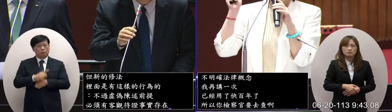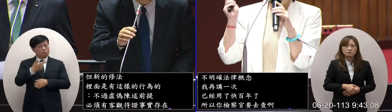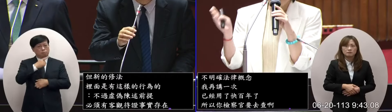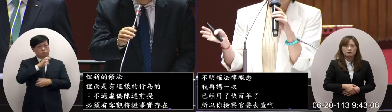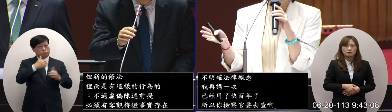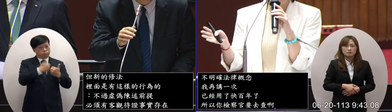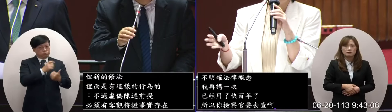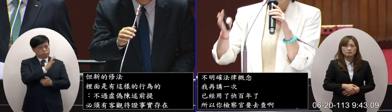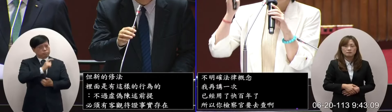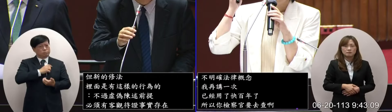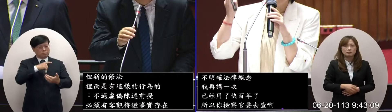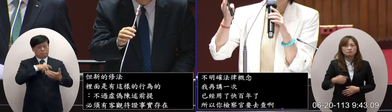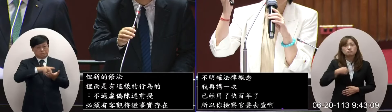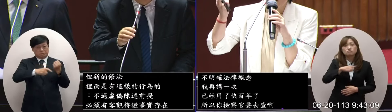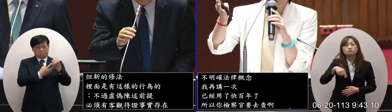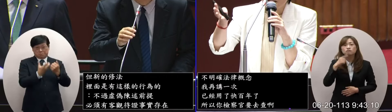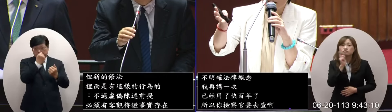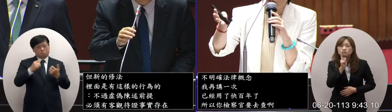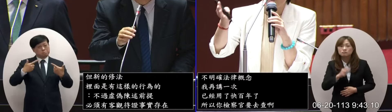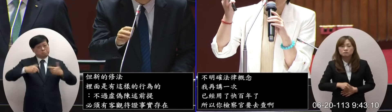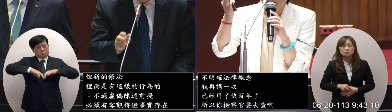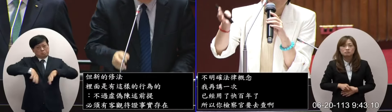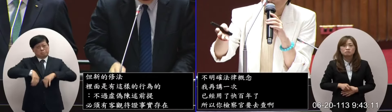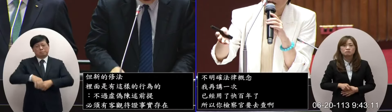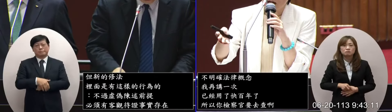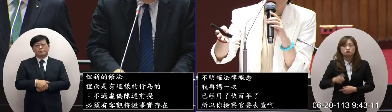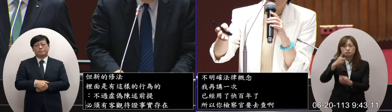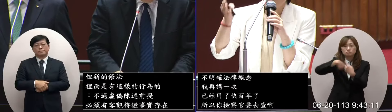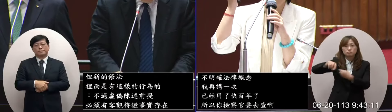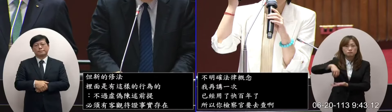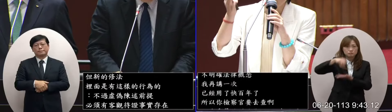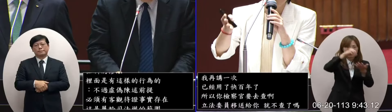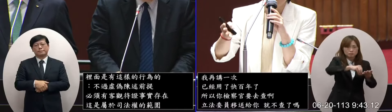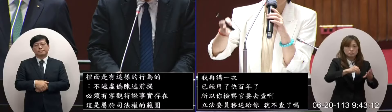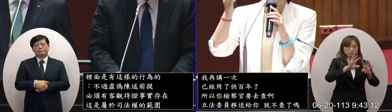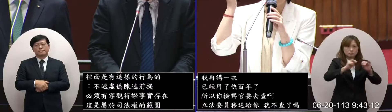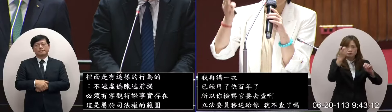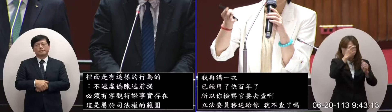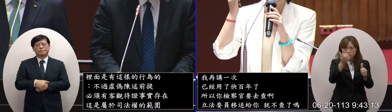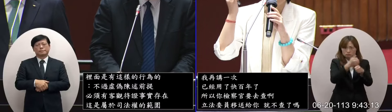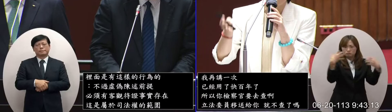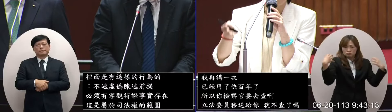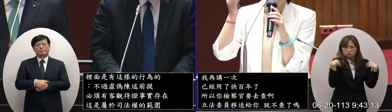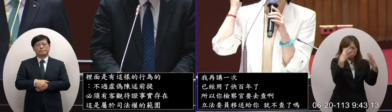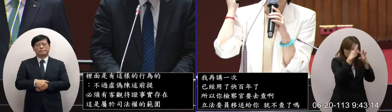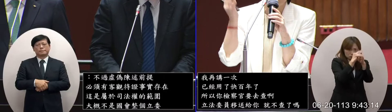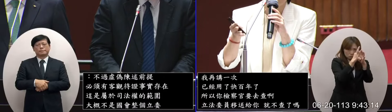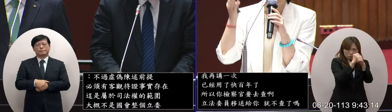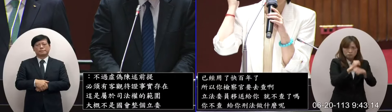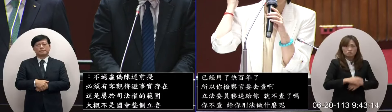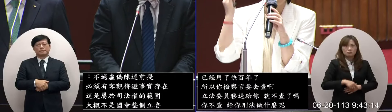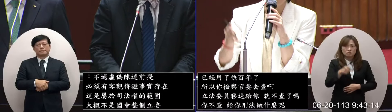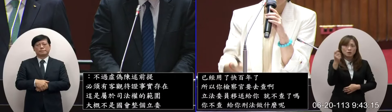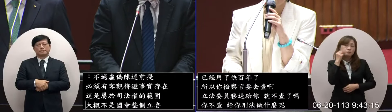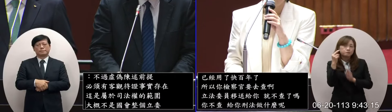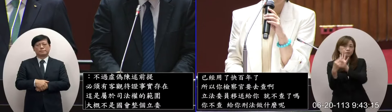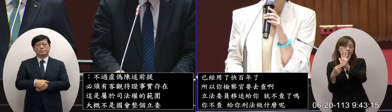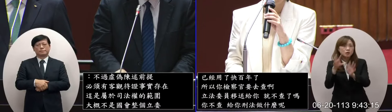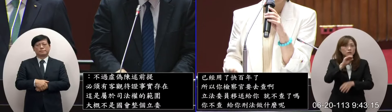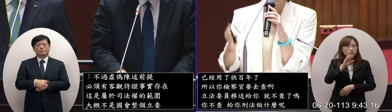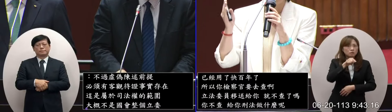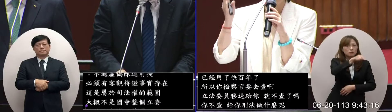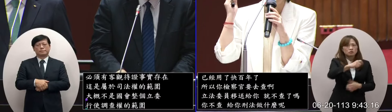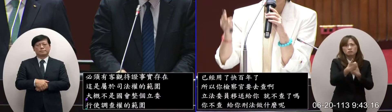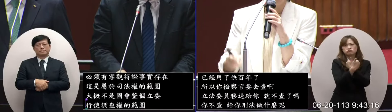是国会那个这个立委刑事权调查权的一个范围。 来调查有没有虚伪陈述，地检署检察官比立法委员更有经